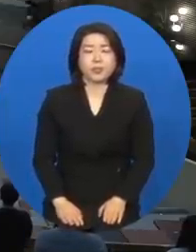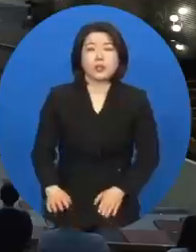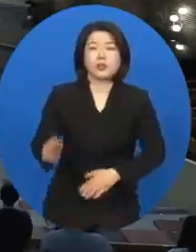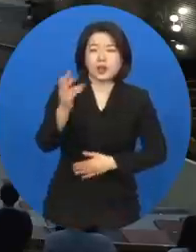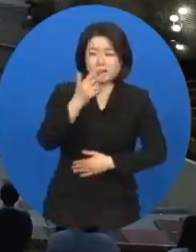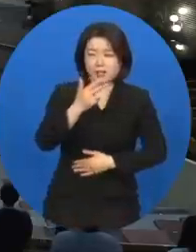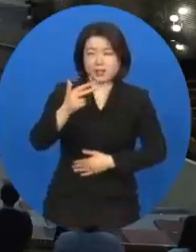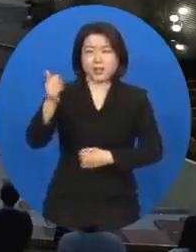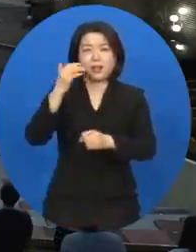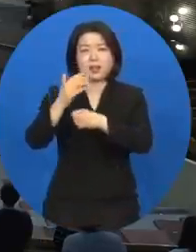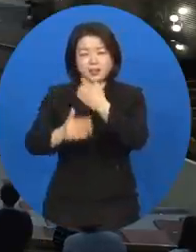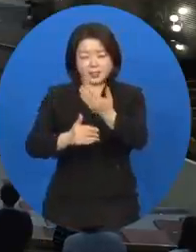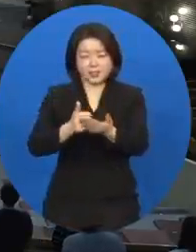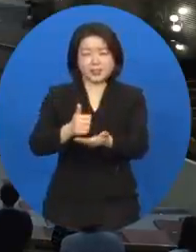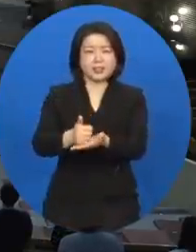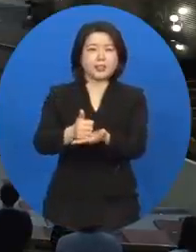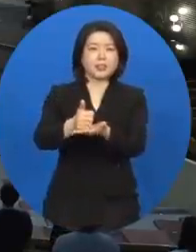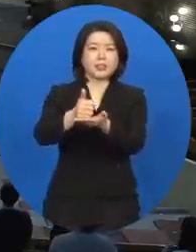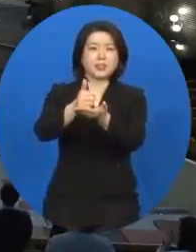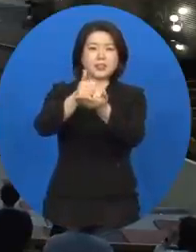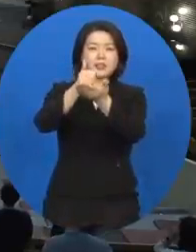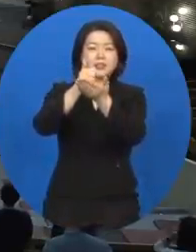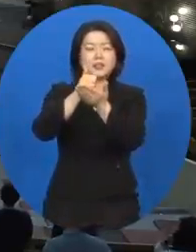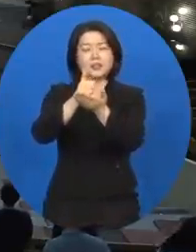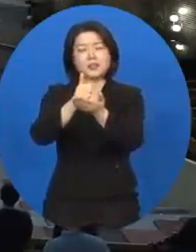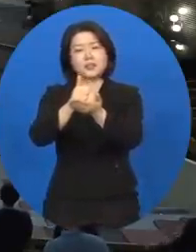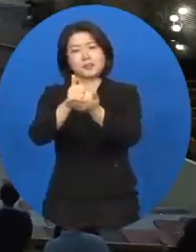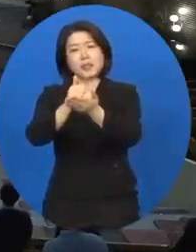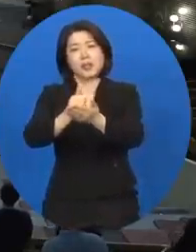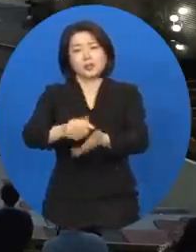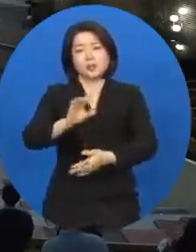주 하나님